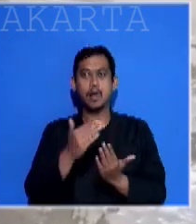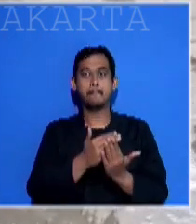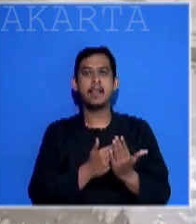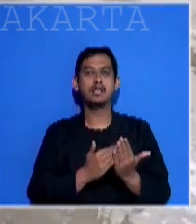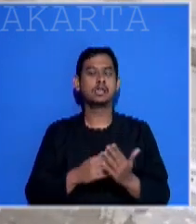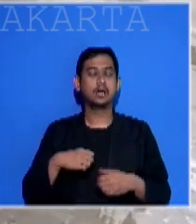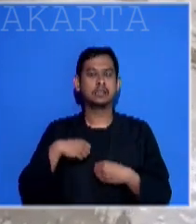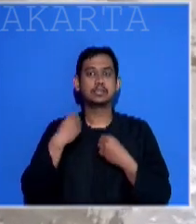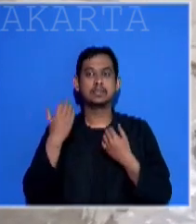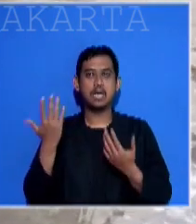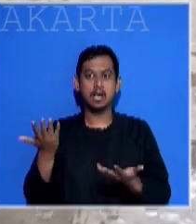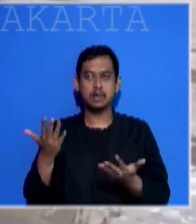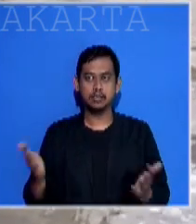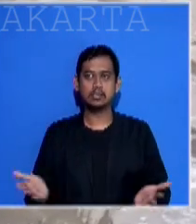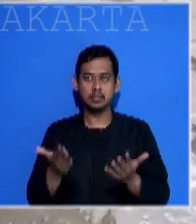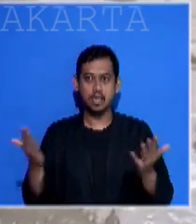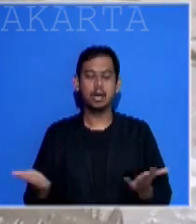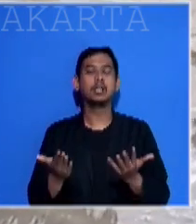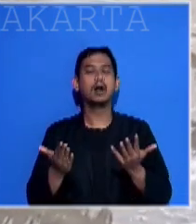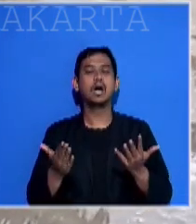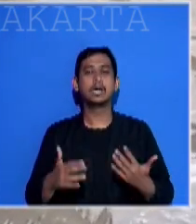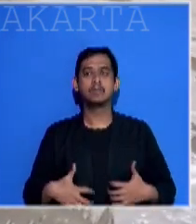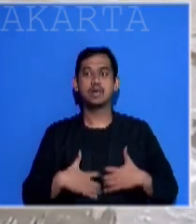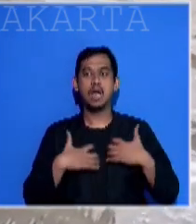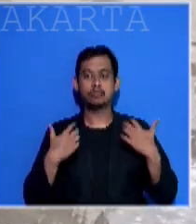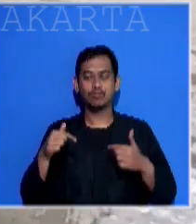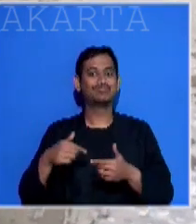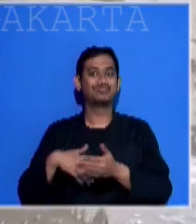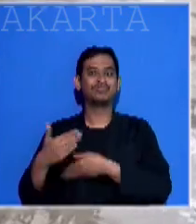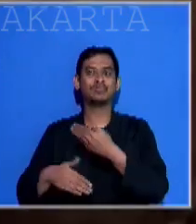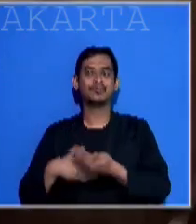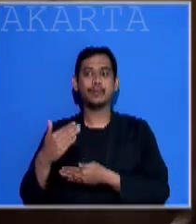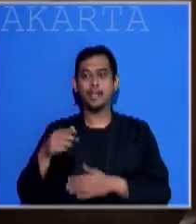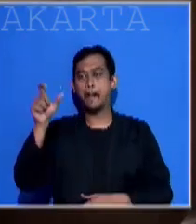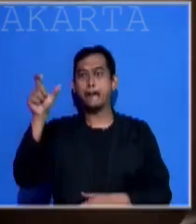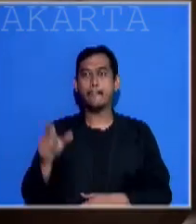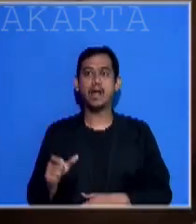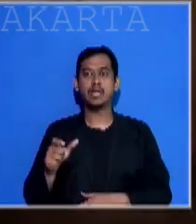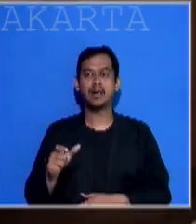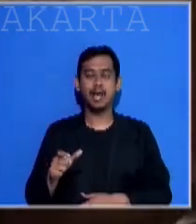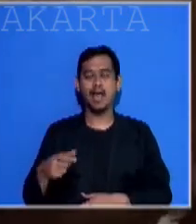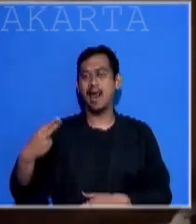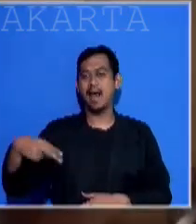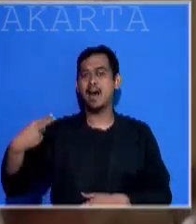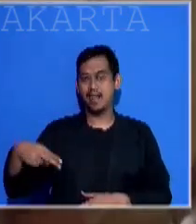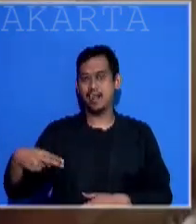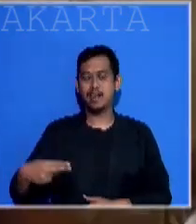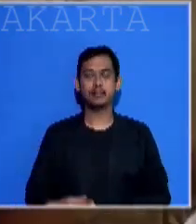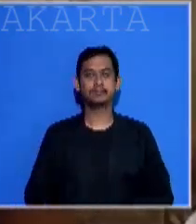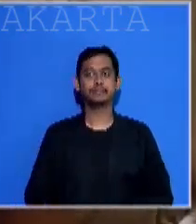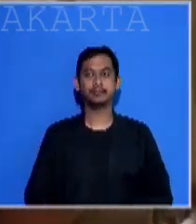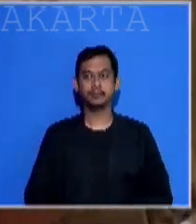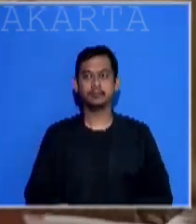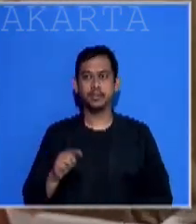dan kesejahteraan hewan kurban karena proses pemotongan hewan dilakukan juruh sembelih halal perbahan tubuh sapi pun dilakukan secara